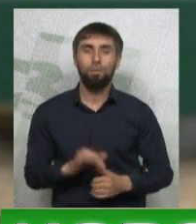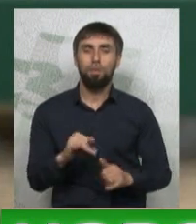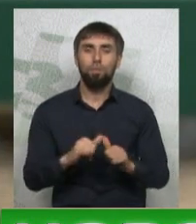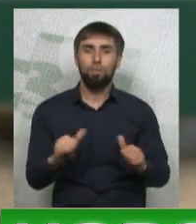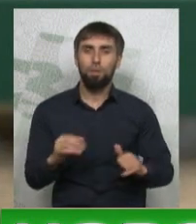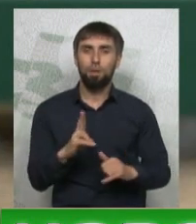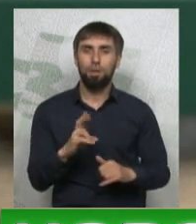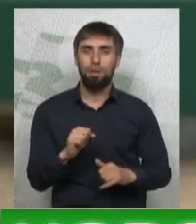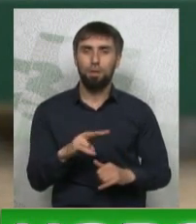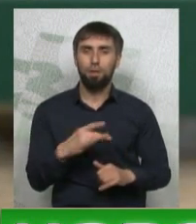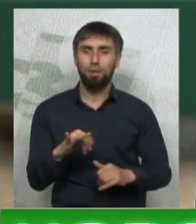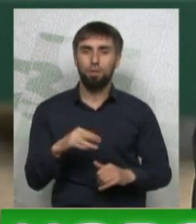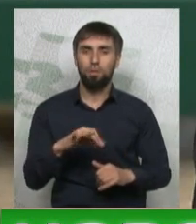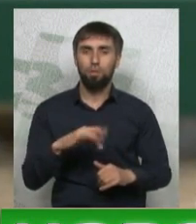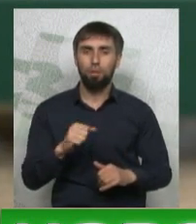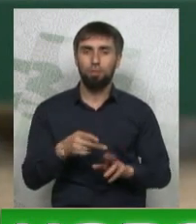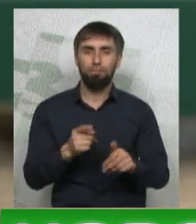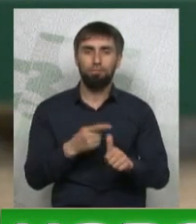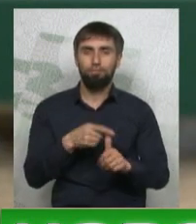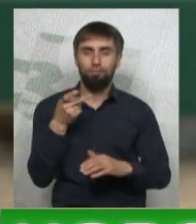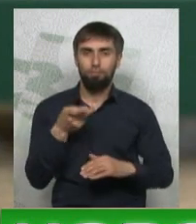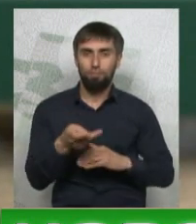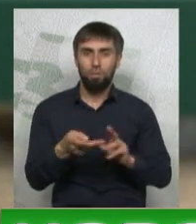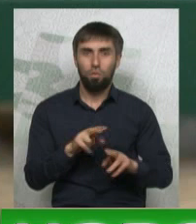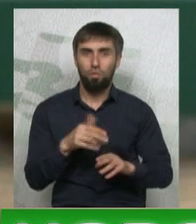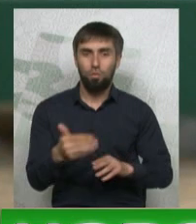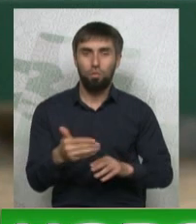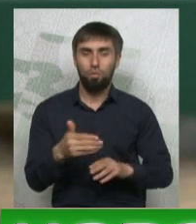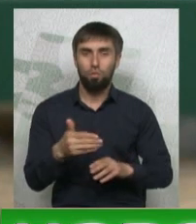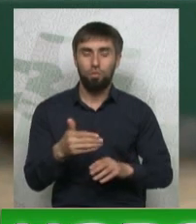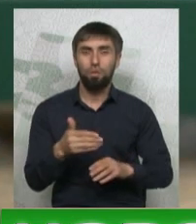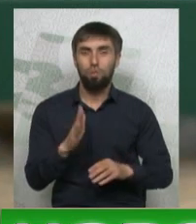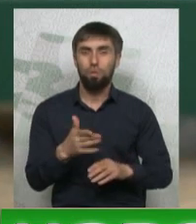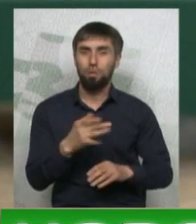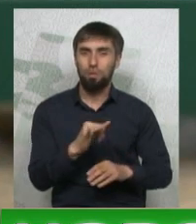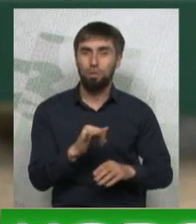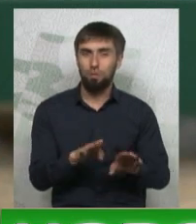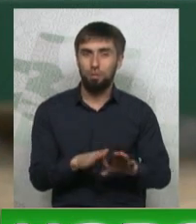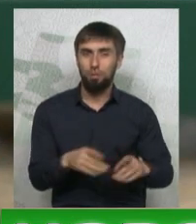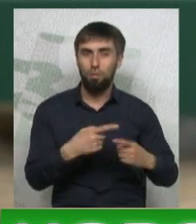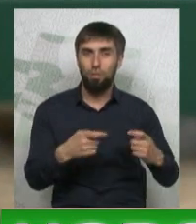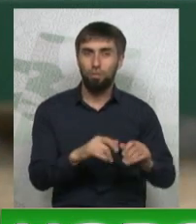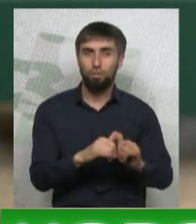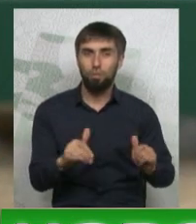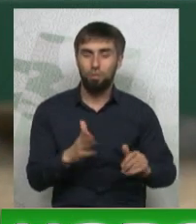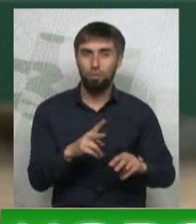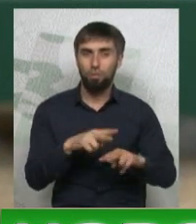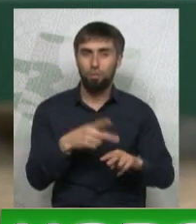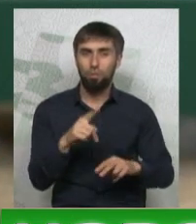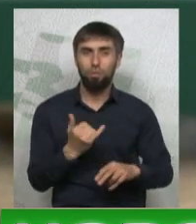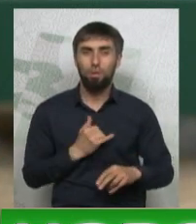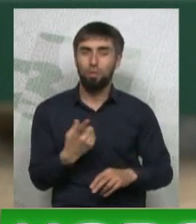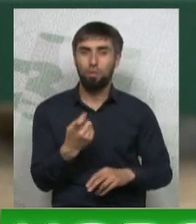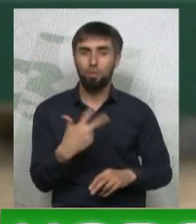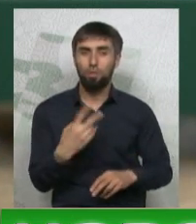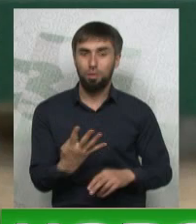Увеличиваем канатные дороги и, соответственно, исходя из этого, увеличиваем номерной фонд и пункт общепита. На данный момент у нас 134